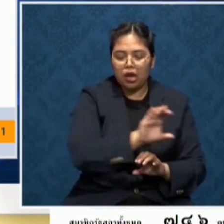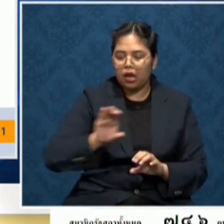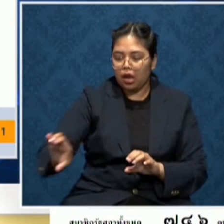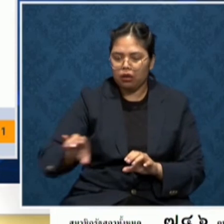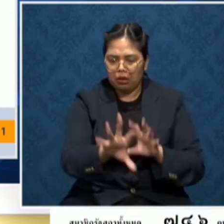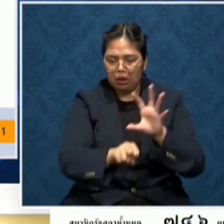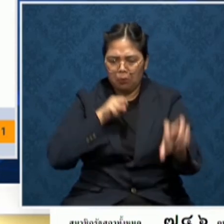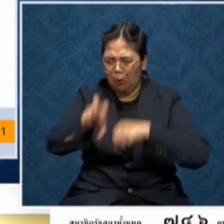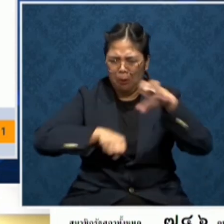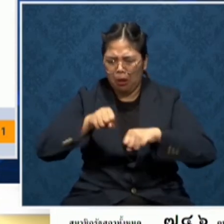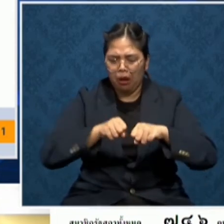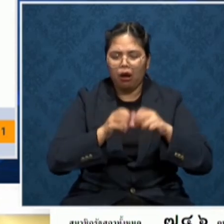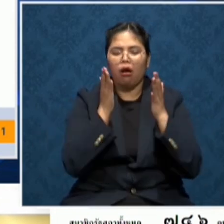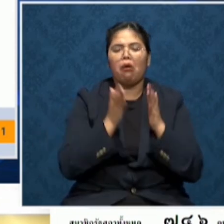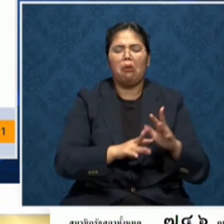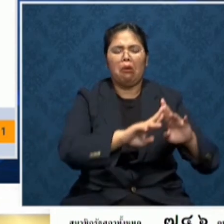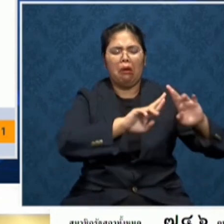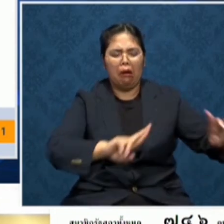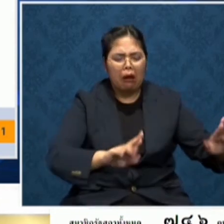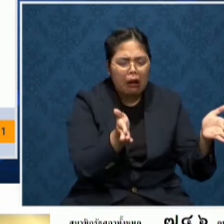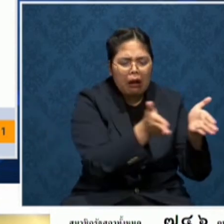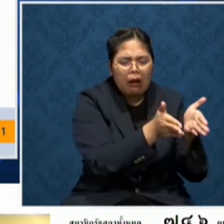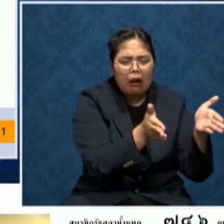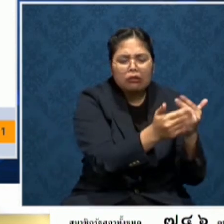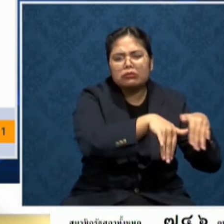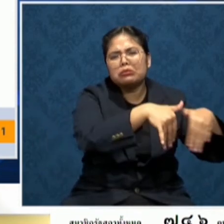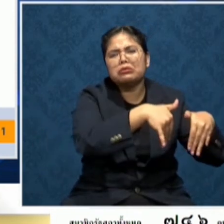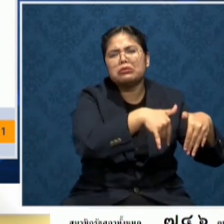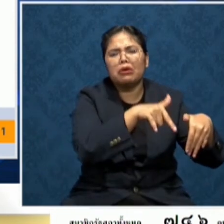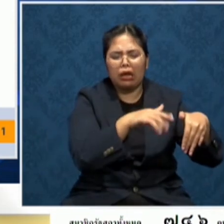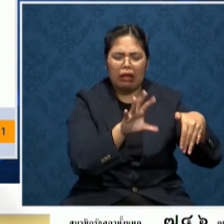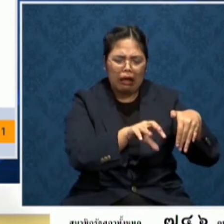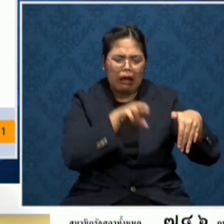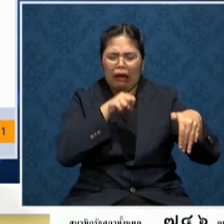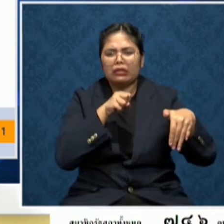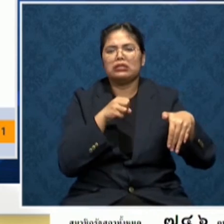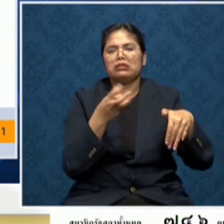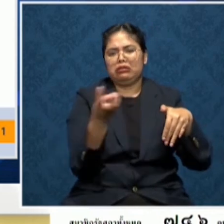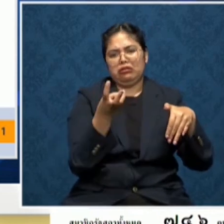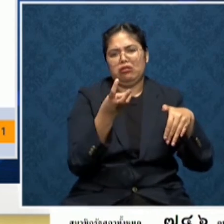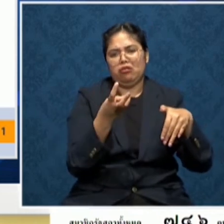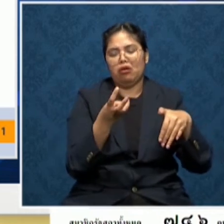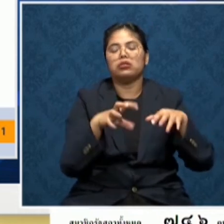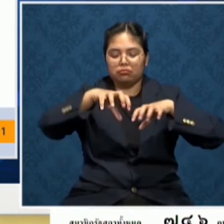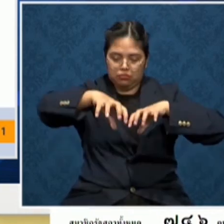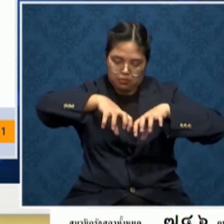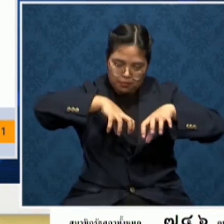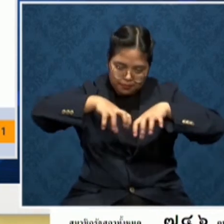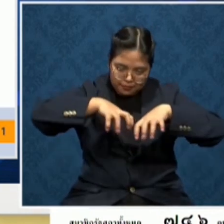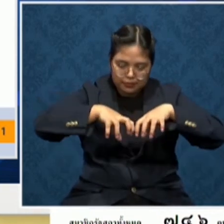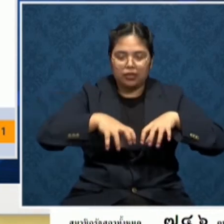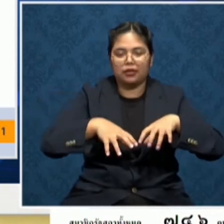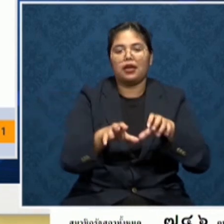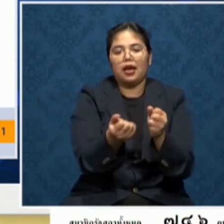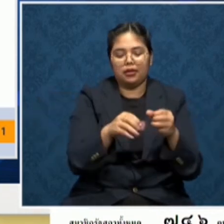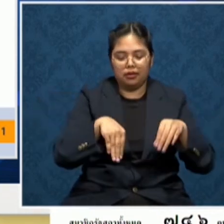ตัวเล็กตัวน้อยยากลำบากด้อยโอกาสได้เพียงนิดเดียวครับท่านต้องมีนโยบายบริหารเพื่อลดความเหลื่อมล้ำเชิงโครงสร้าง